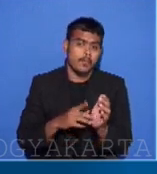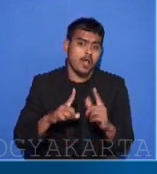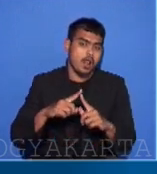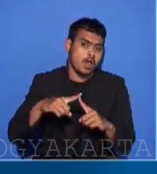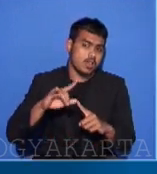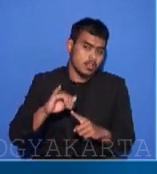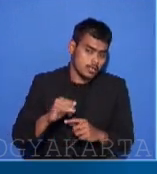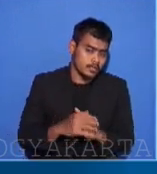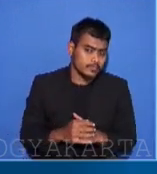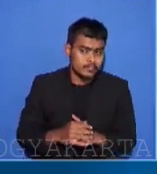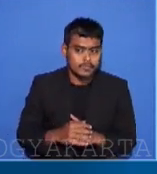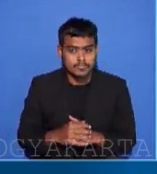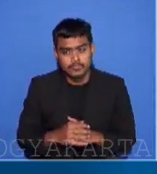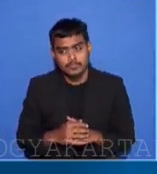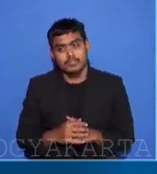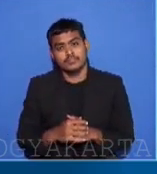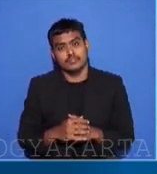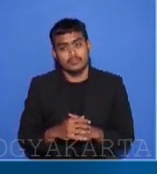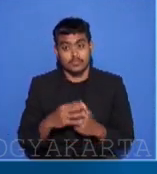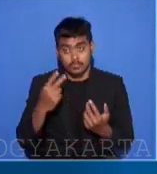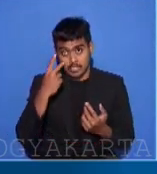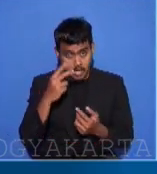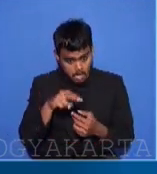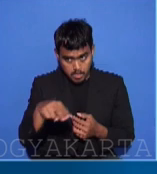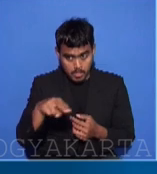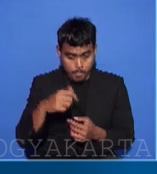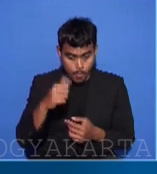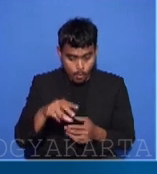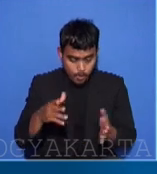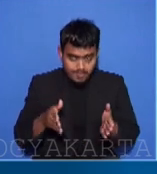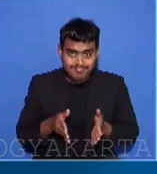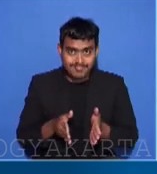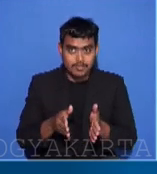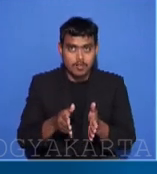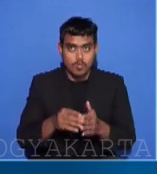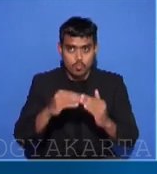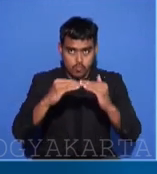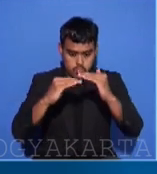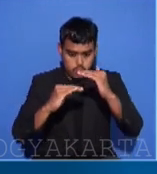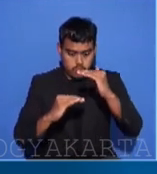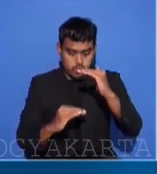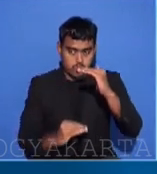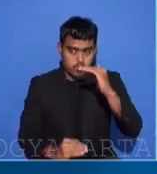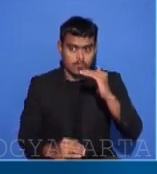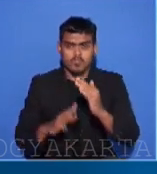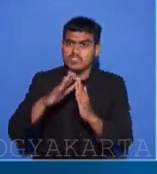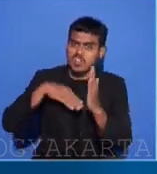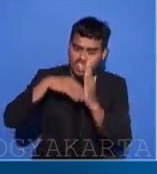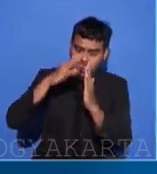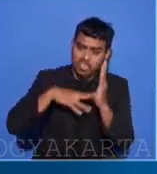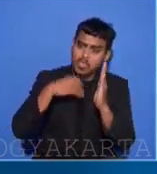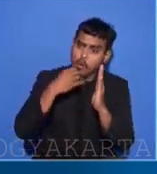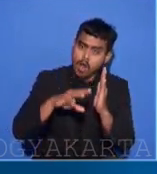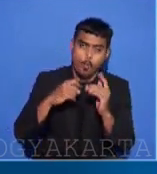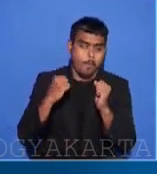Kalasan selain dengan pemasangan yang baru pintu sadap atau air ini juga sudah dilakukan pengecatan guna memperkuat